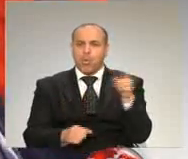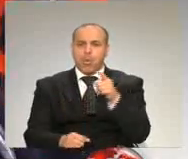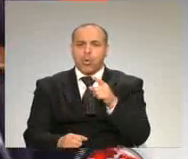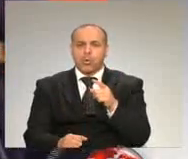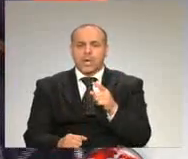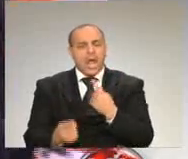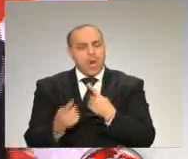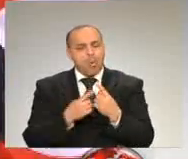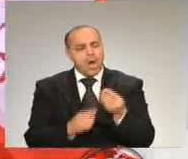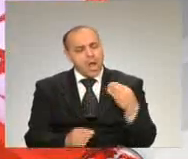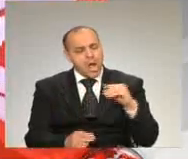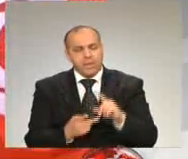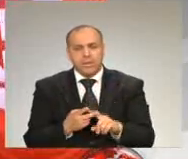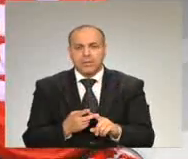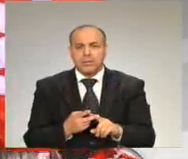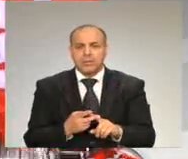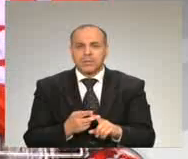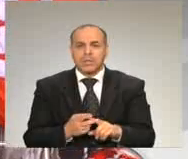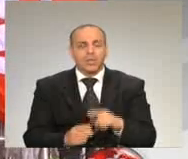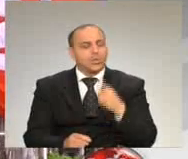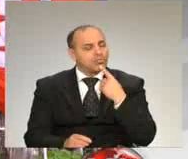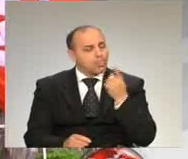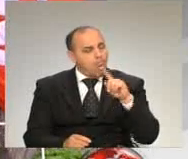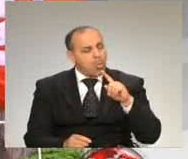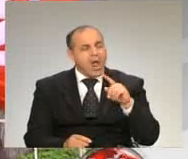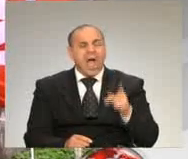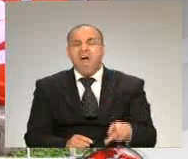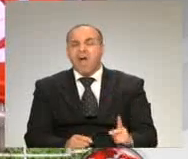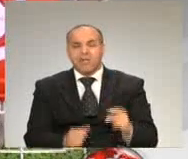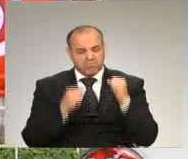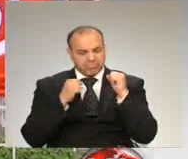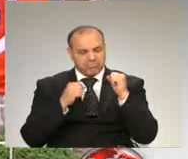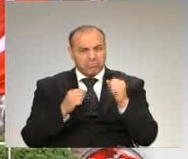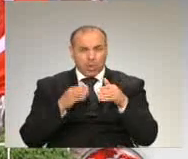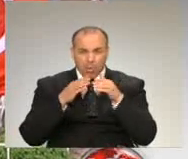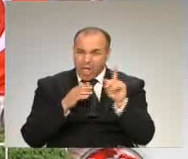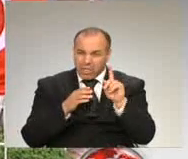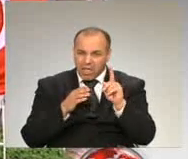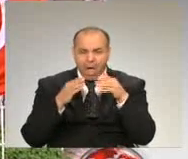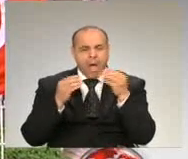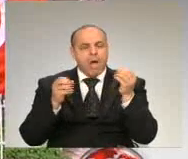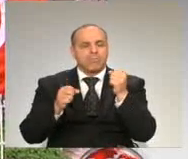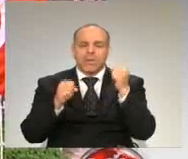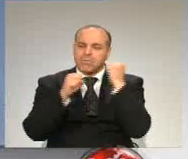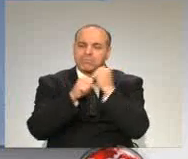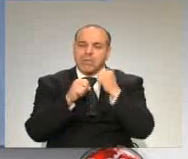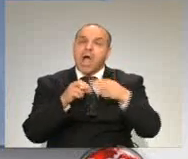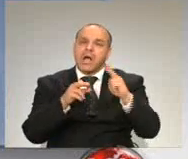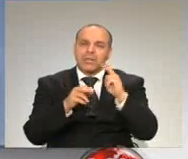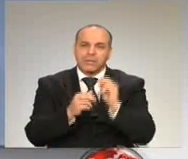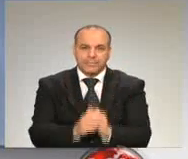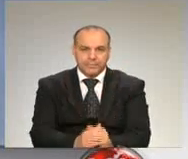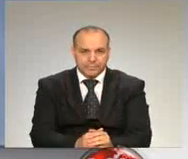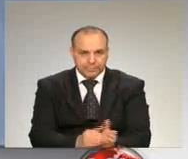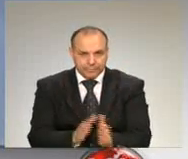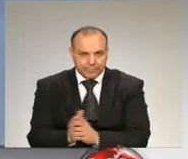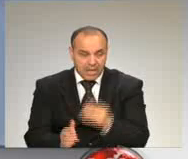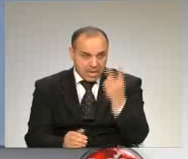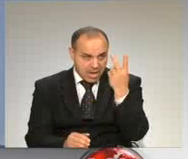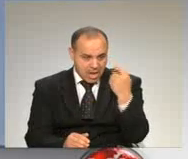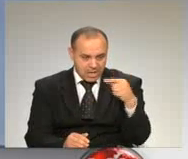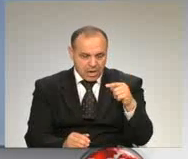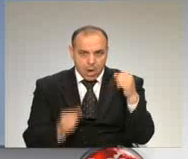لمزيد الحوار ولوحوا بإمكانية التصعيد في صورة عدم الاستجابة لمطالبهم. في اليوم الثاني